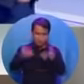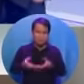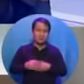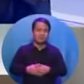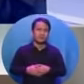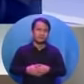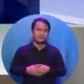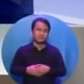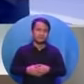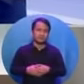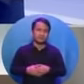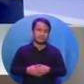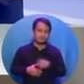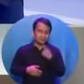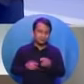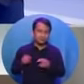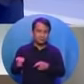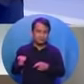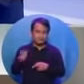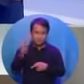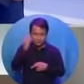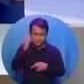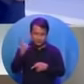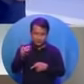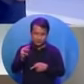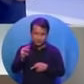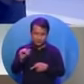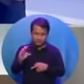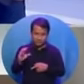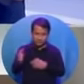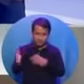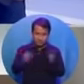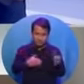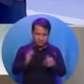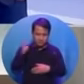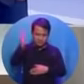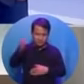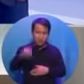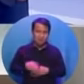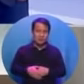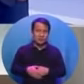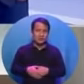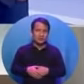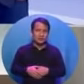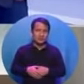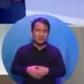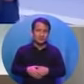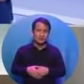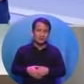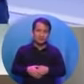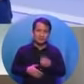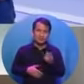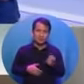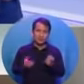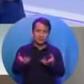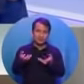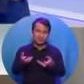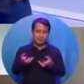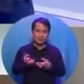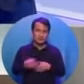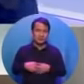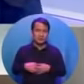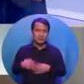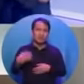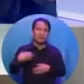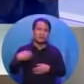very good. Okay. Ikaw naman Dominic, anong plano mo para sa future? Po. Maging? Maging